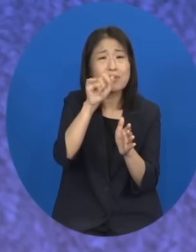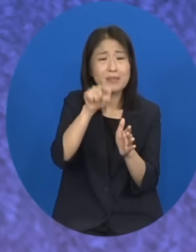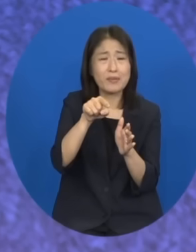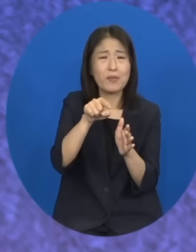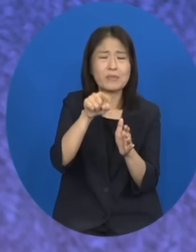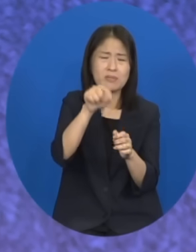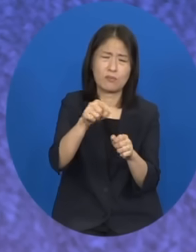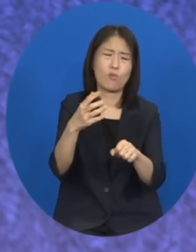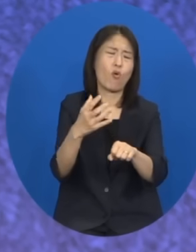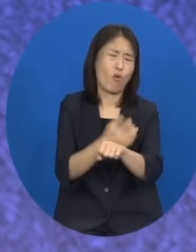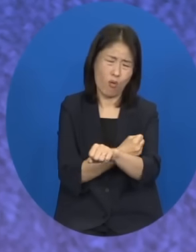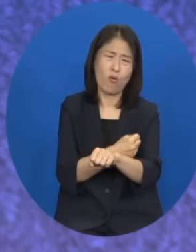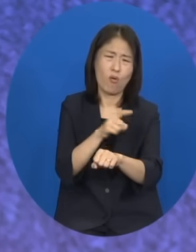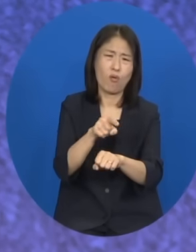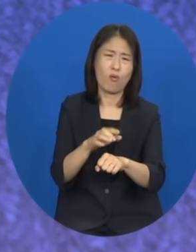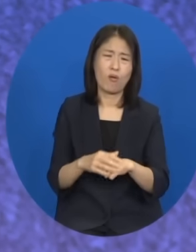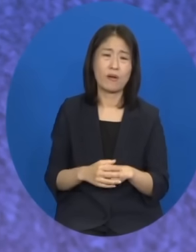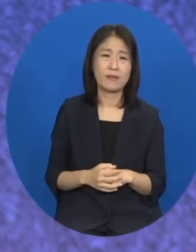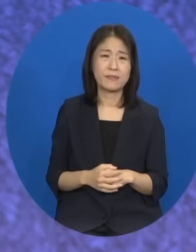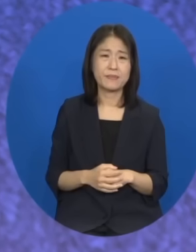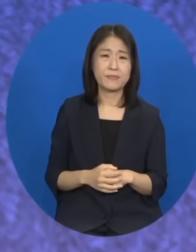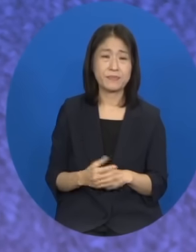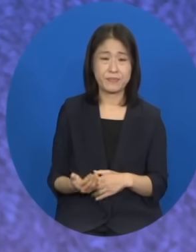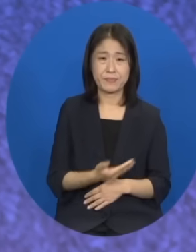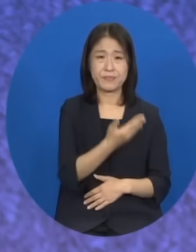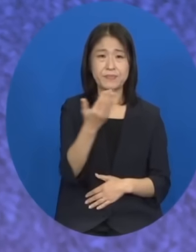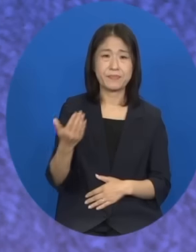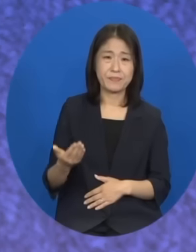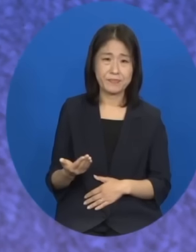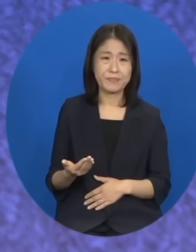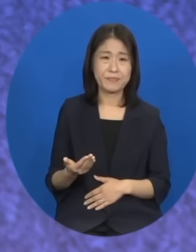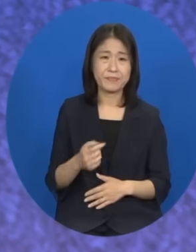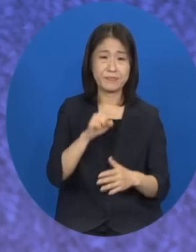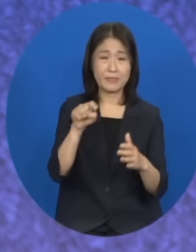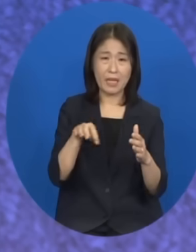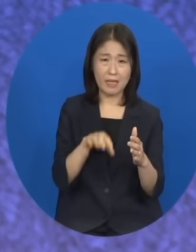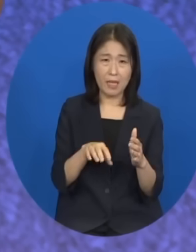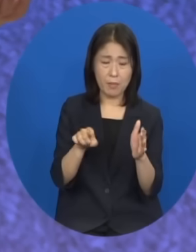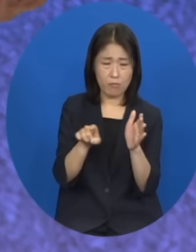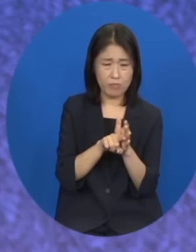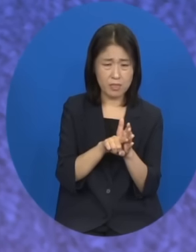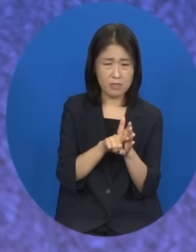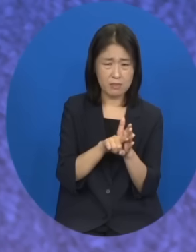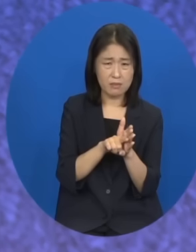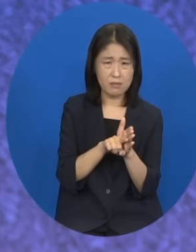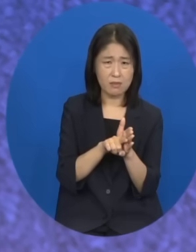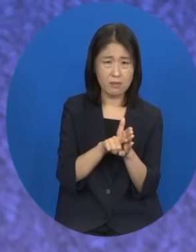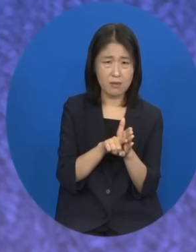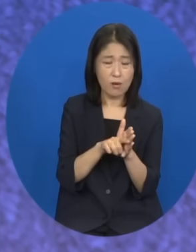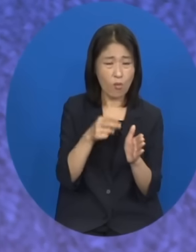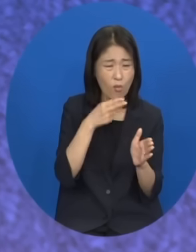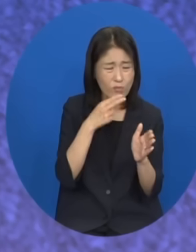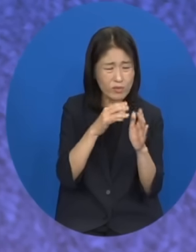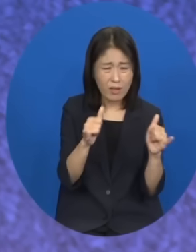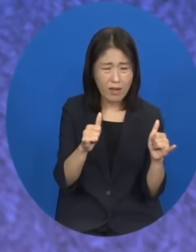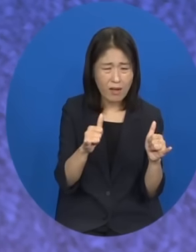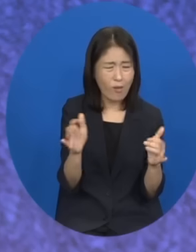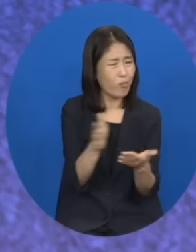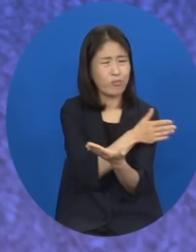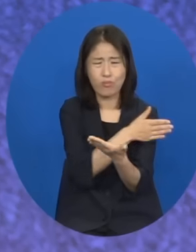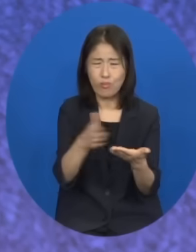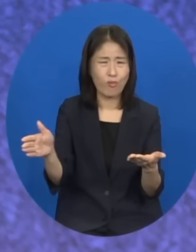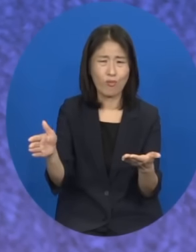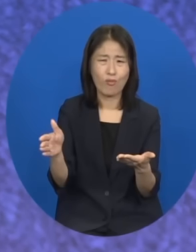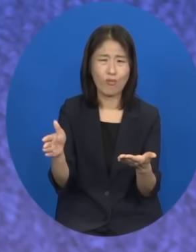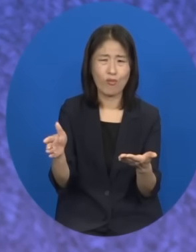놀라운 거예요. 여러분 안에 아주 믿음이 없는 사람은 한 사람도 없어요.